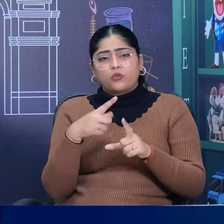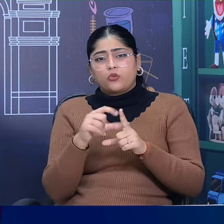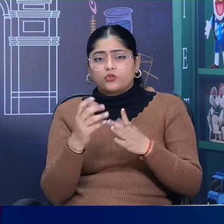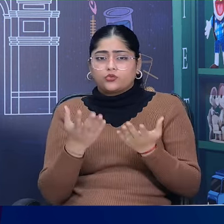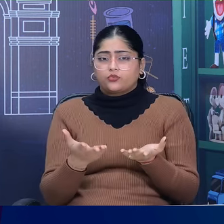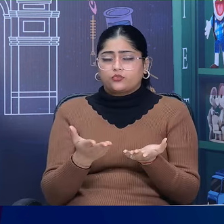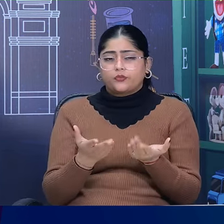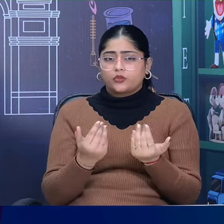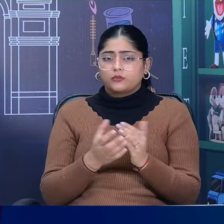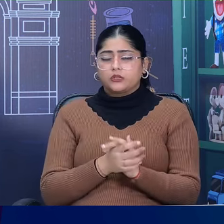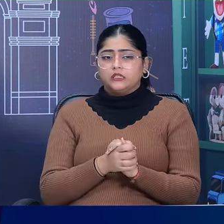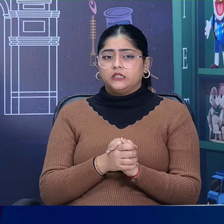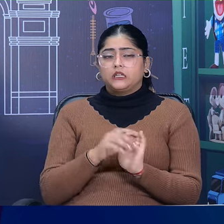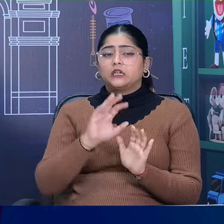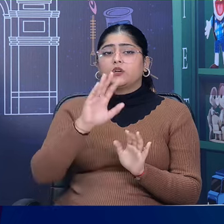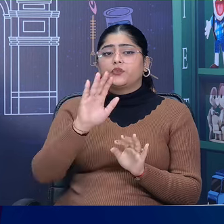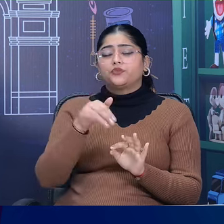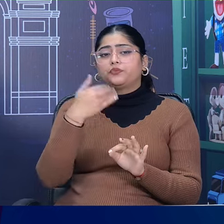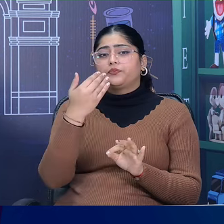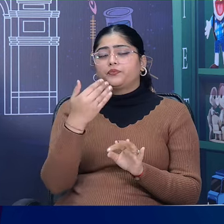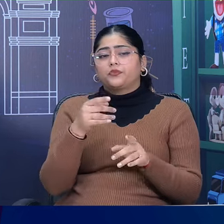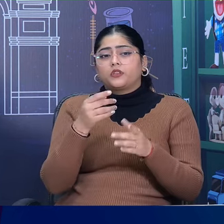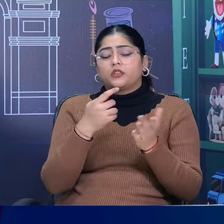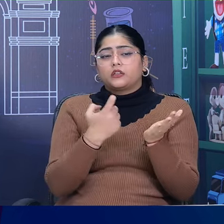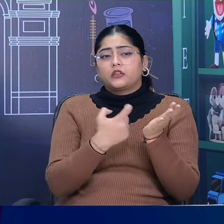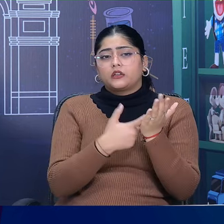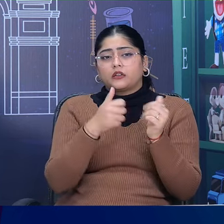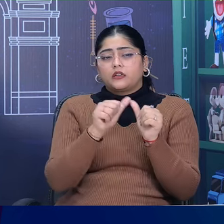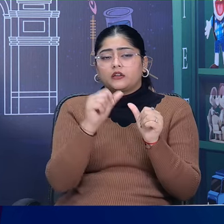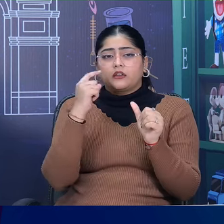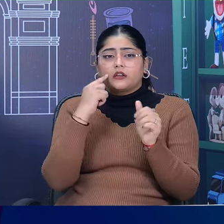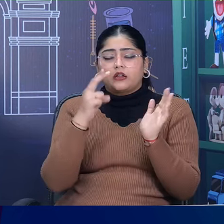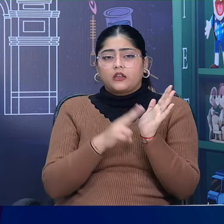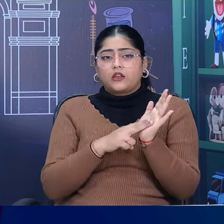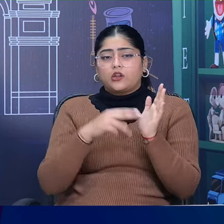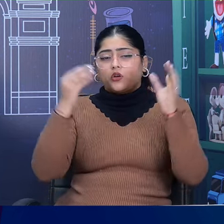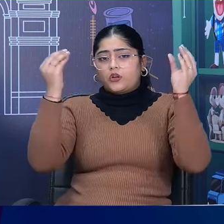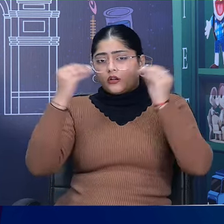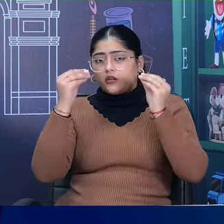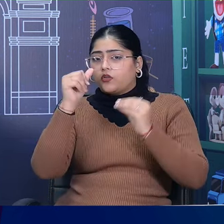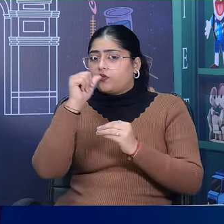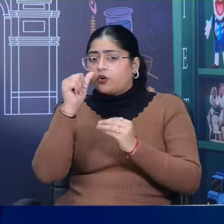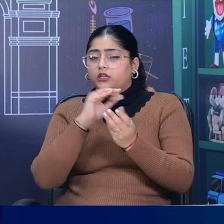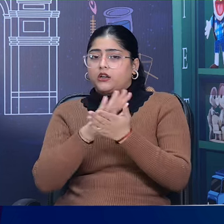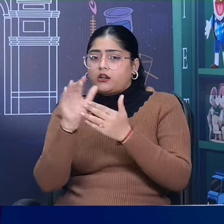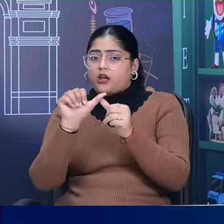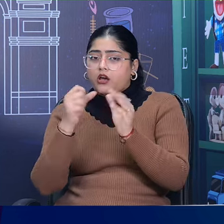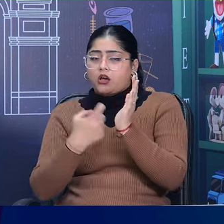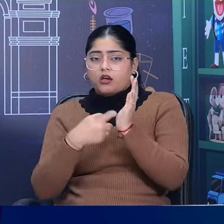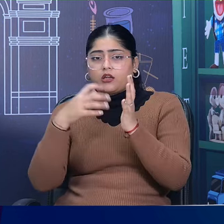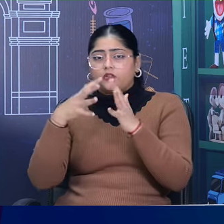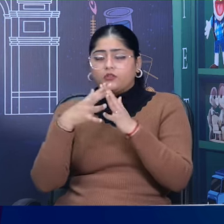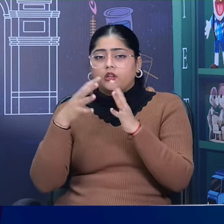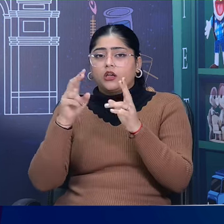हार्वेस्टिंग कर लेते हैं अगले साल य हमारी समस्या जो है नहीं होगी तो हम रेन वाटर हार्वेस्टिंग के लिए लोगों को समझा सकते हैं पर मैं जो डिसीजन है